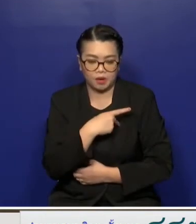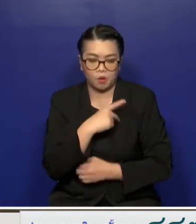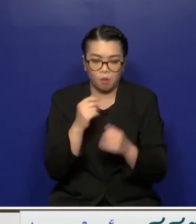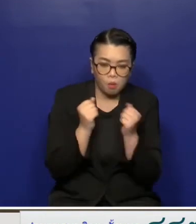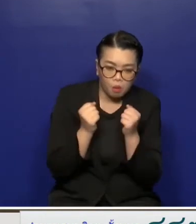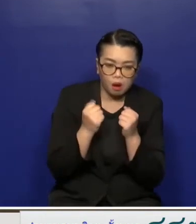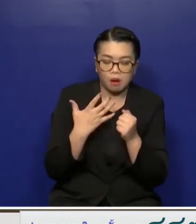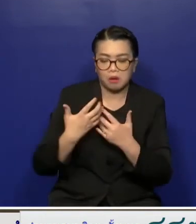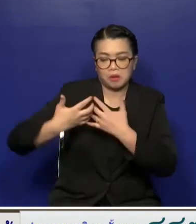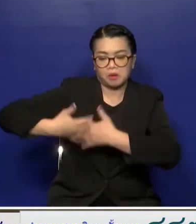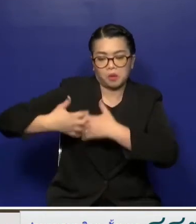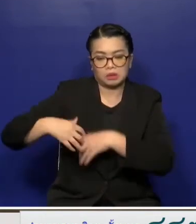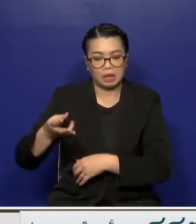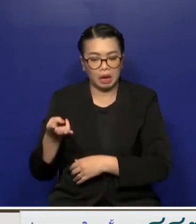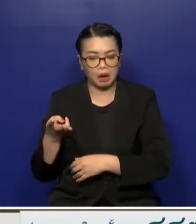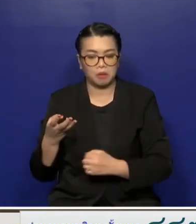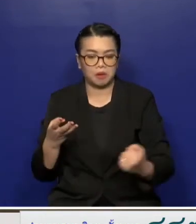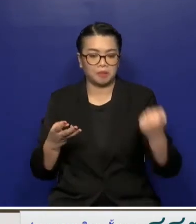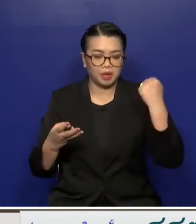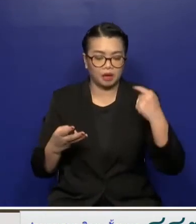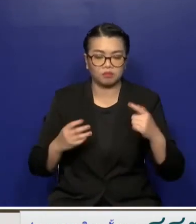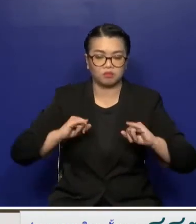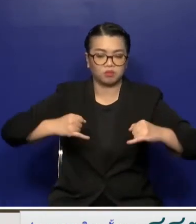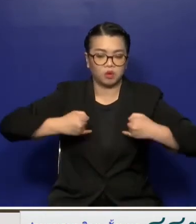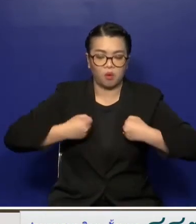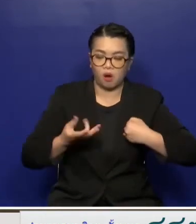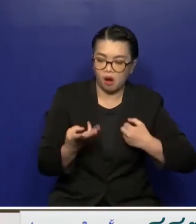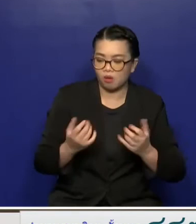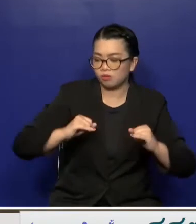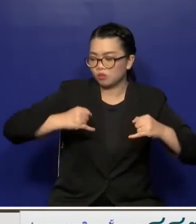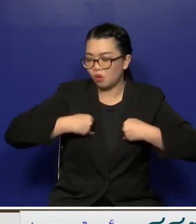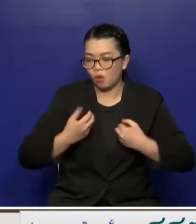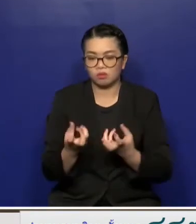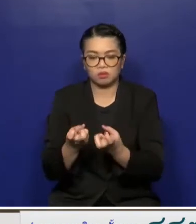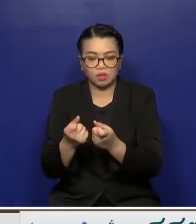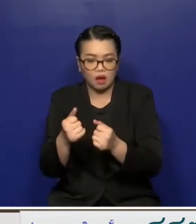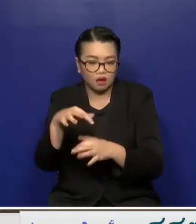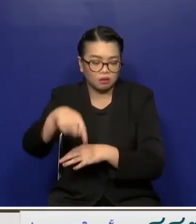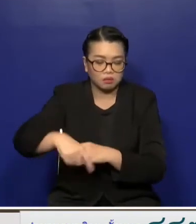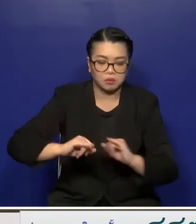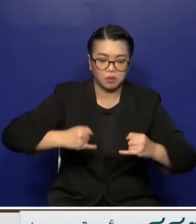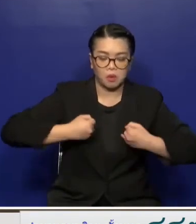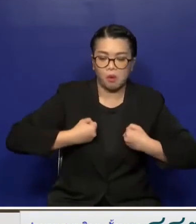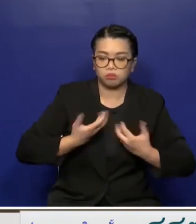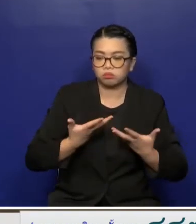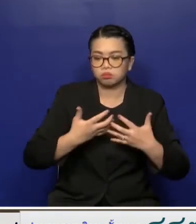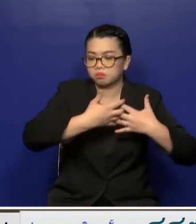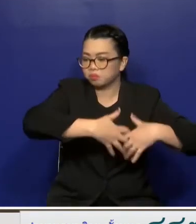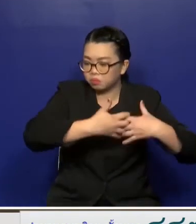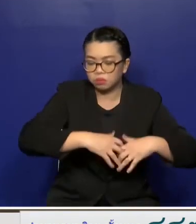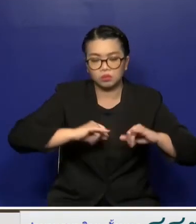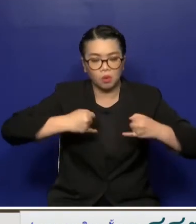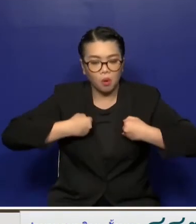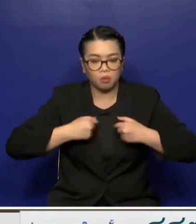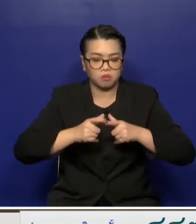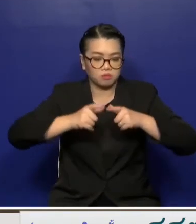ของโรงสีข้าวมีอิทธิพลของเจ้าของท่าทรายมีอิทธิพลของเจ้าของโรงห่